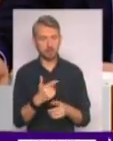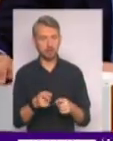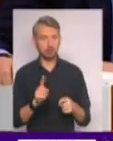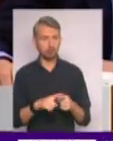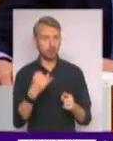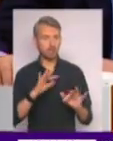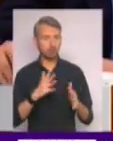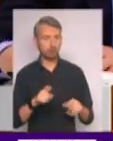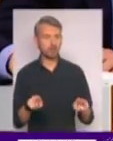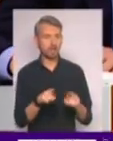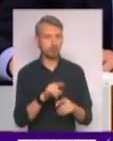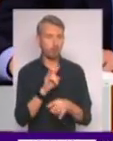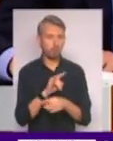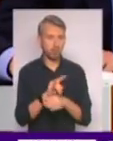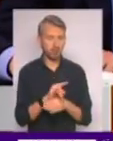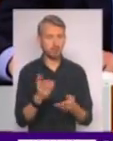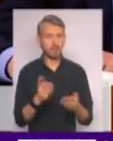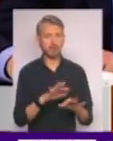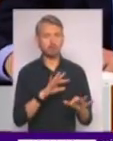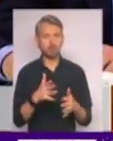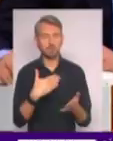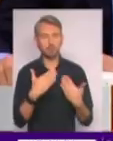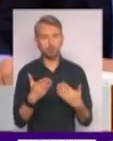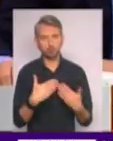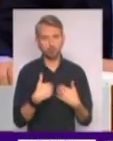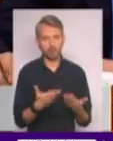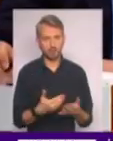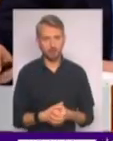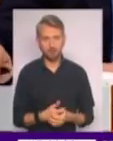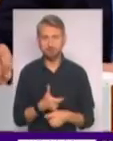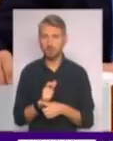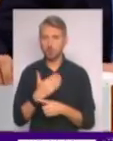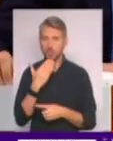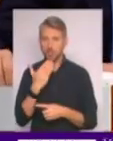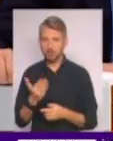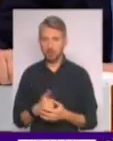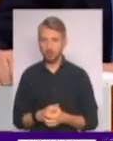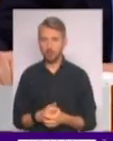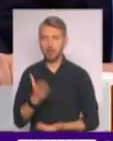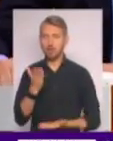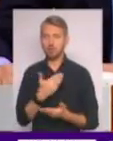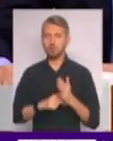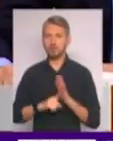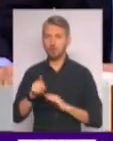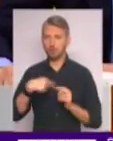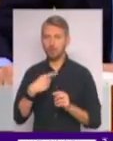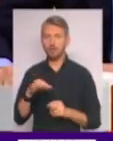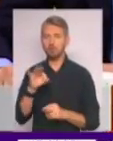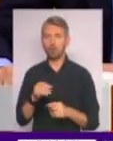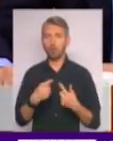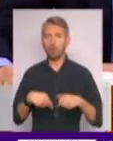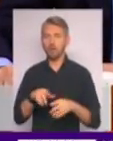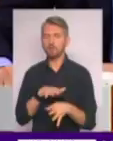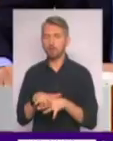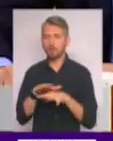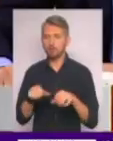історію з такими обманними речами, які відбуваються по відношенню до нас з вами. Так, дуже дякую. До речі, пане Вадиме, якщо ми вже заговорили про органи